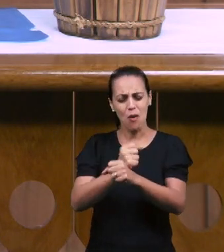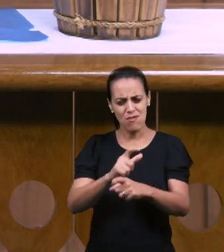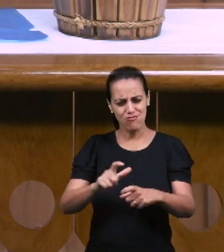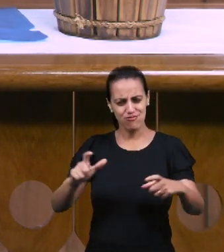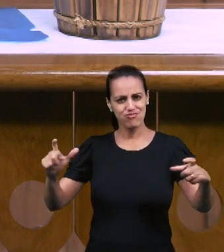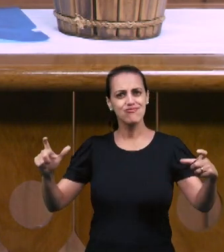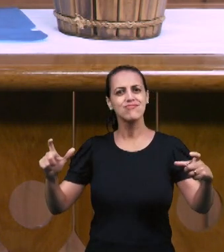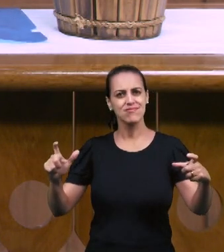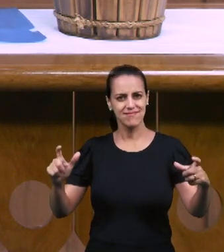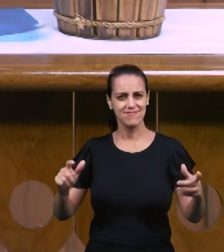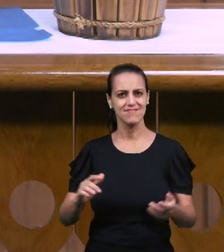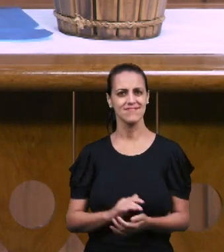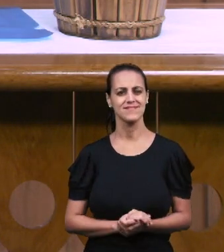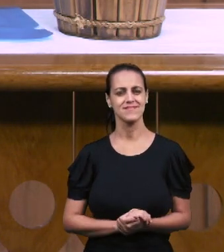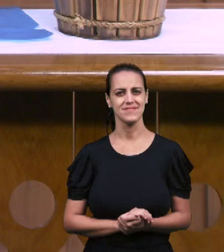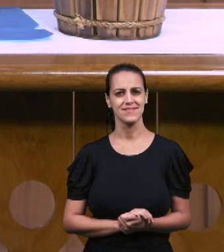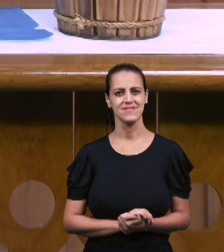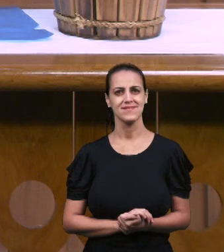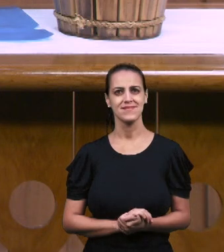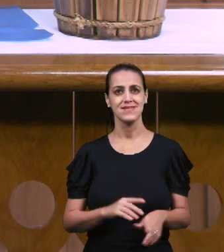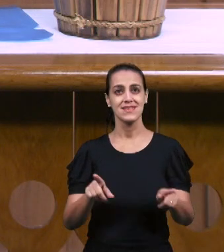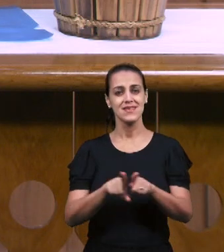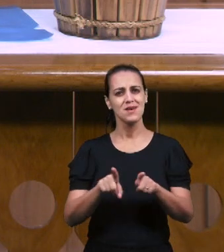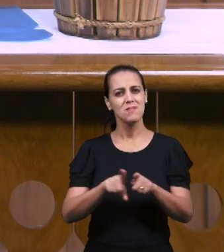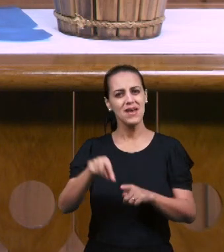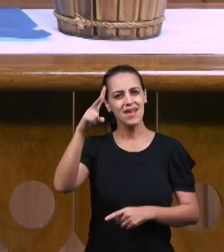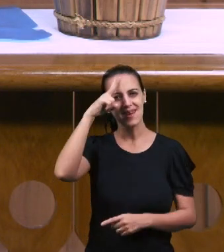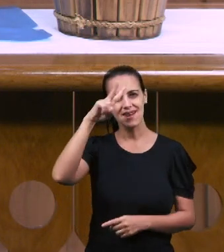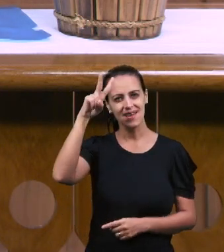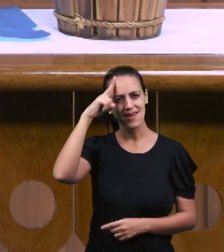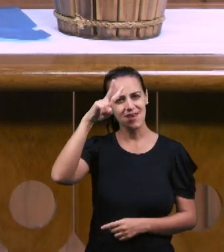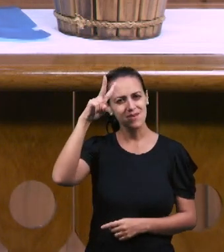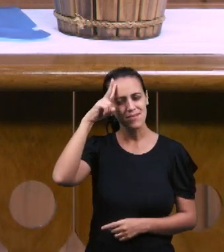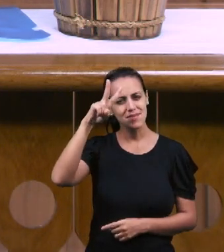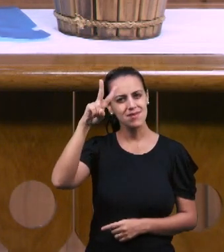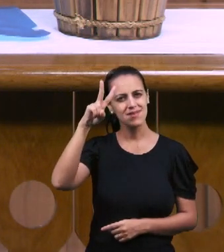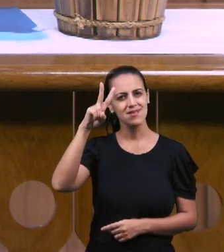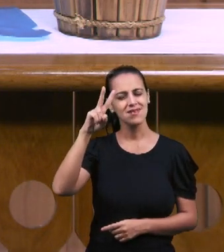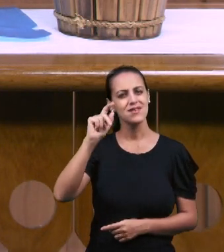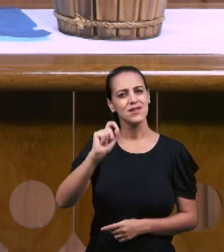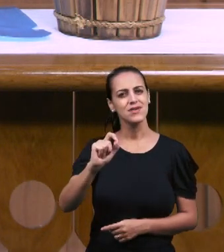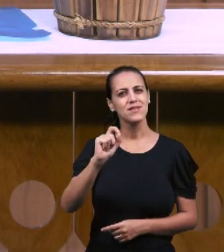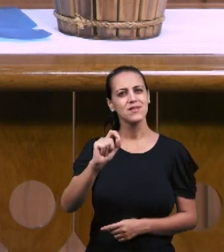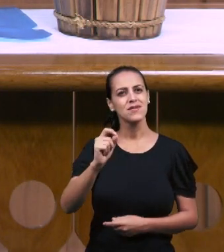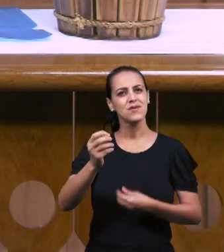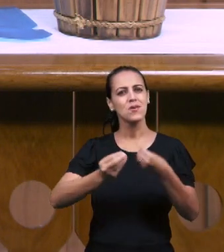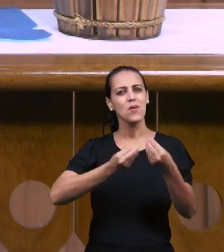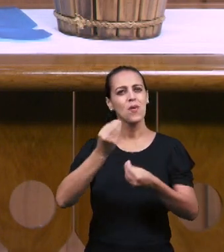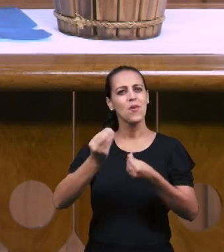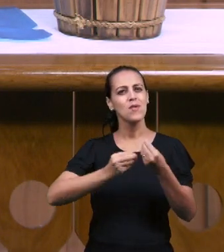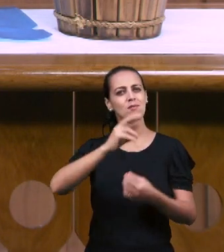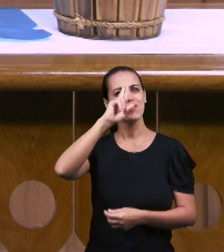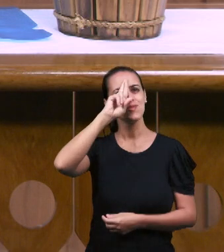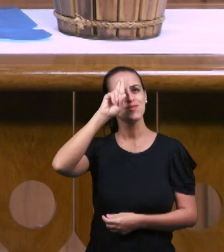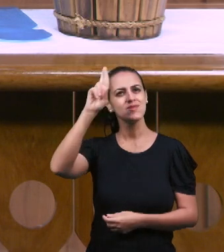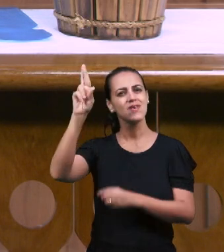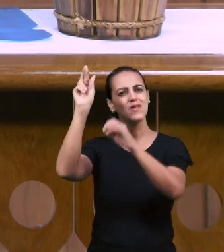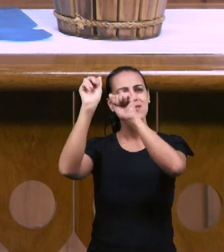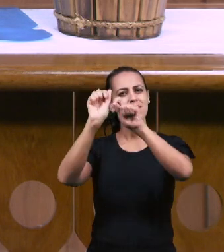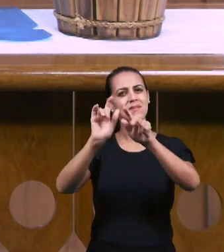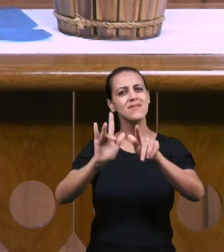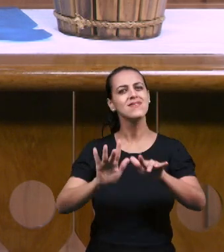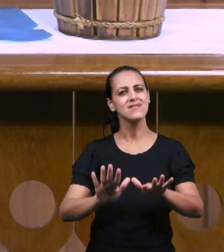temps. Et en apportant aussi à la mémoire de nos frères et sœurs la grande bénédiction que le Seigneur nous a